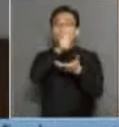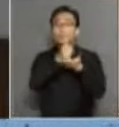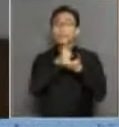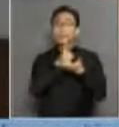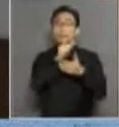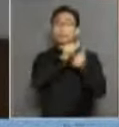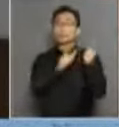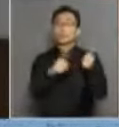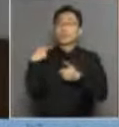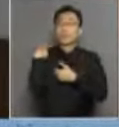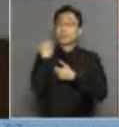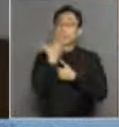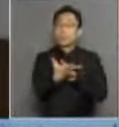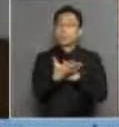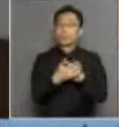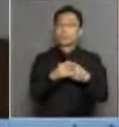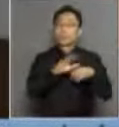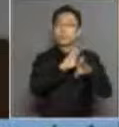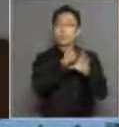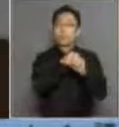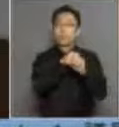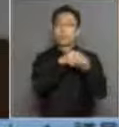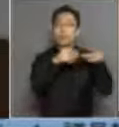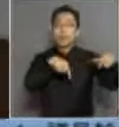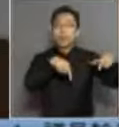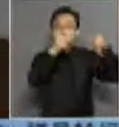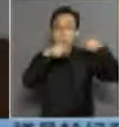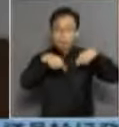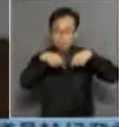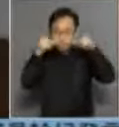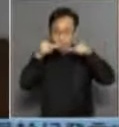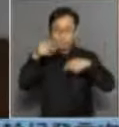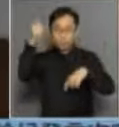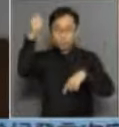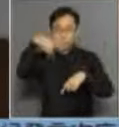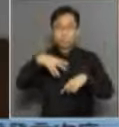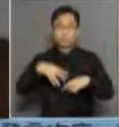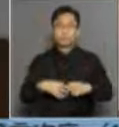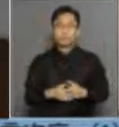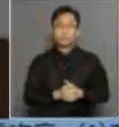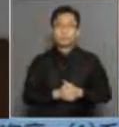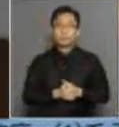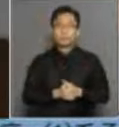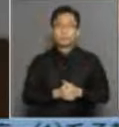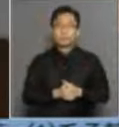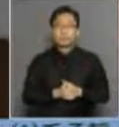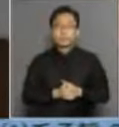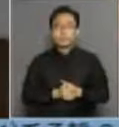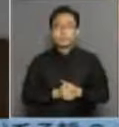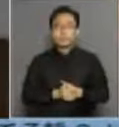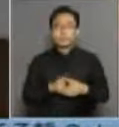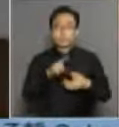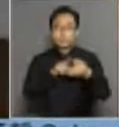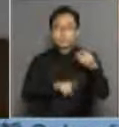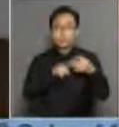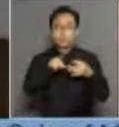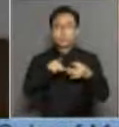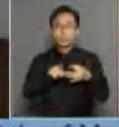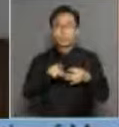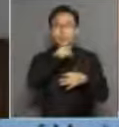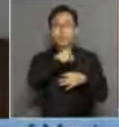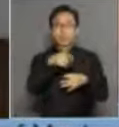一位召集人林煥光先生，我哋要監佢人工嘅呢一位召集人林煥光先生都係佢委任